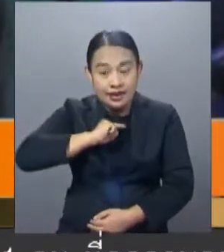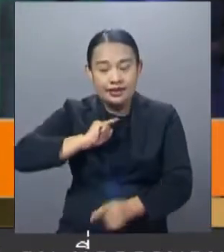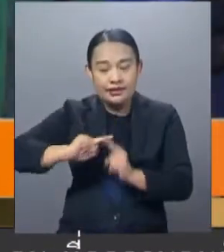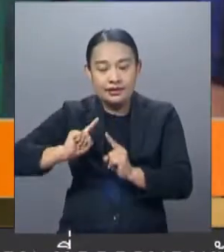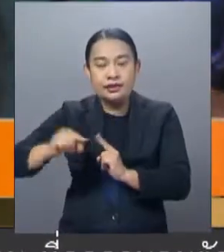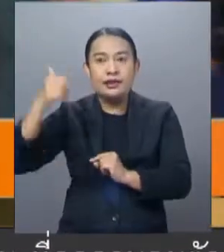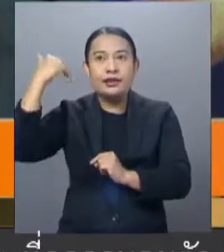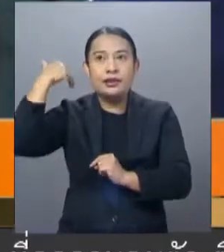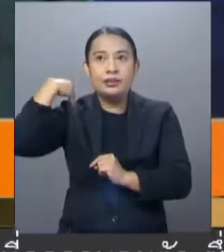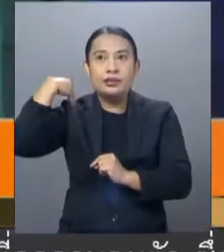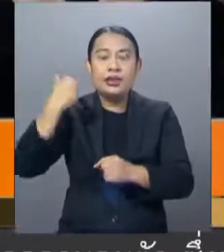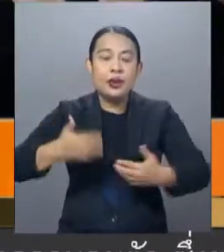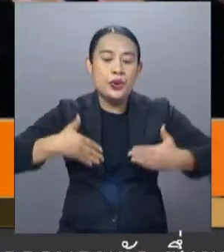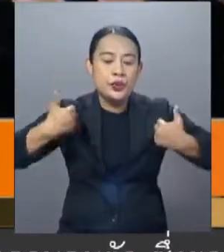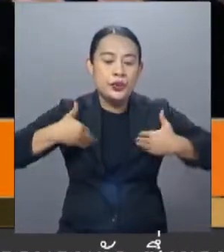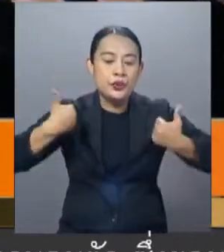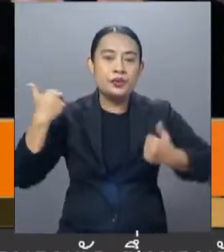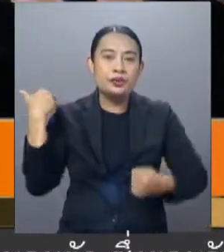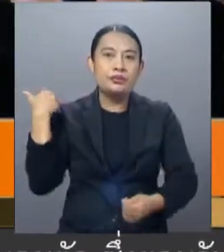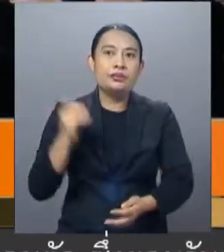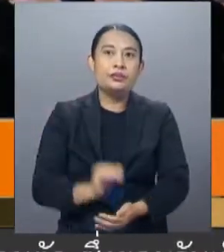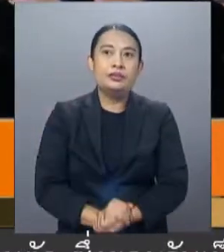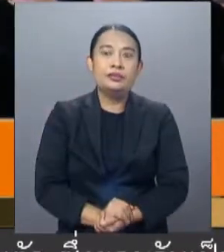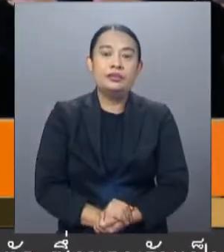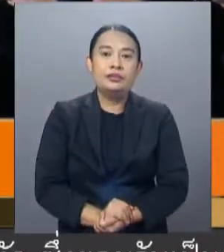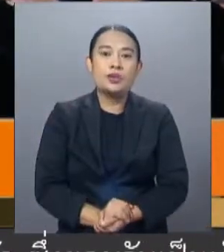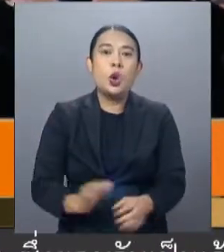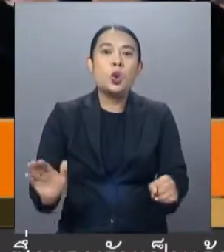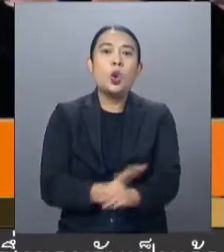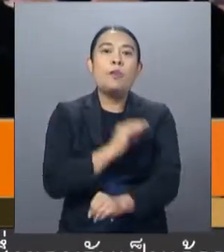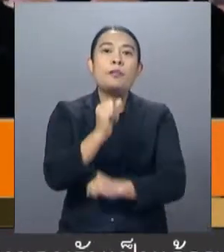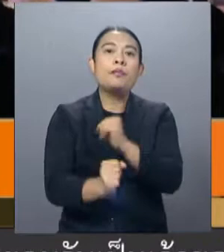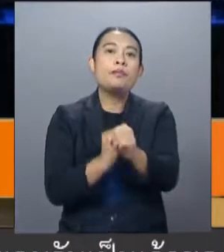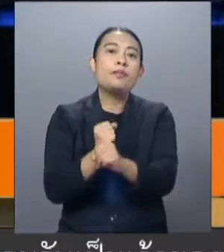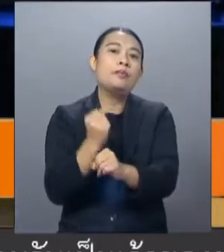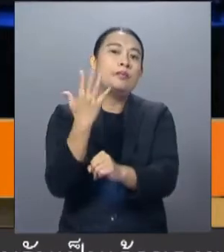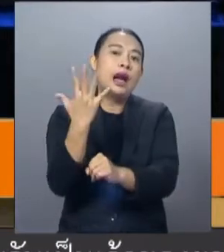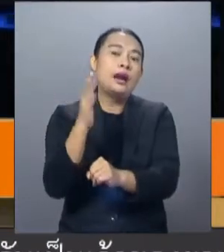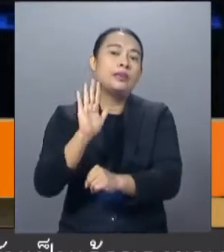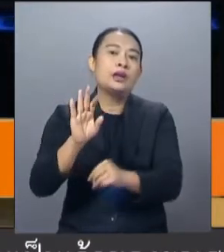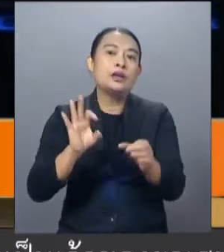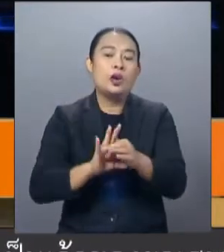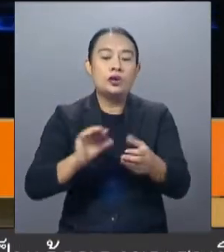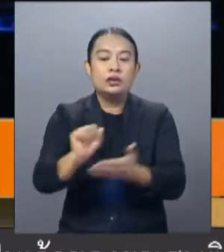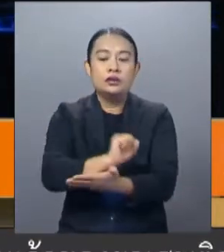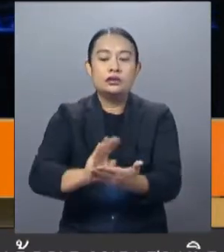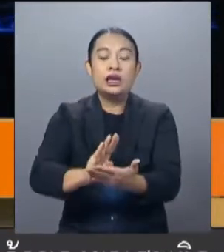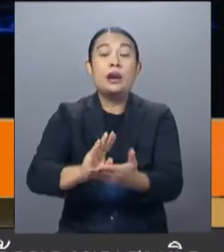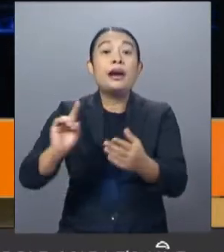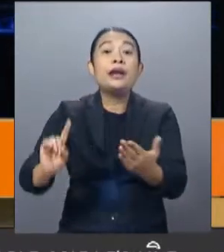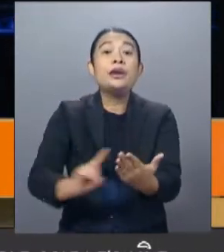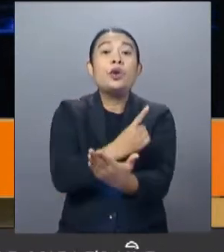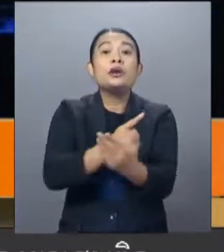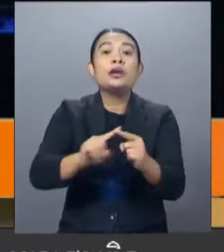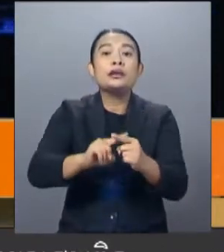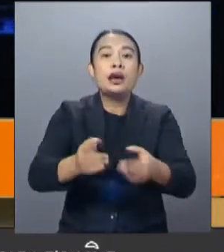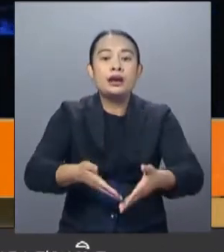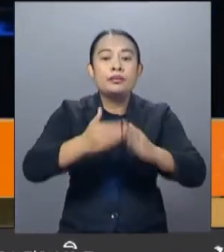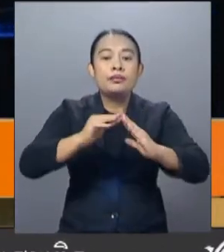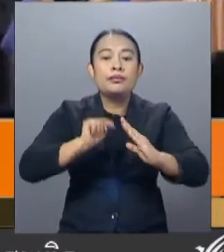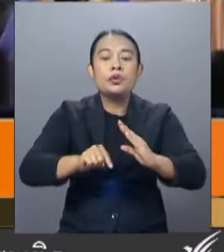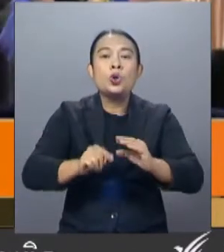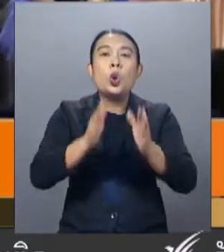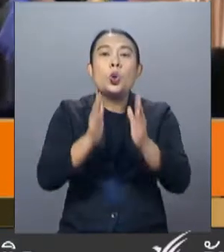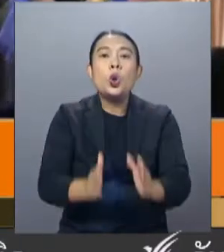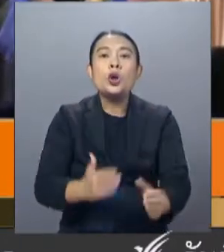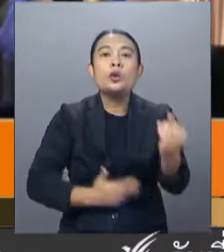จผู้ฟังหนึ่งในกิจกรรมครบรอบ5ปีสถาบันดนตรีกัลยาณิวัฒนาเปิดโอกาสให้กับบุคคลทั่วไปที่มีใจรักเสียงเพล